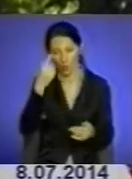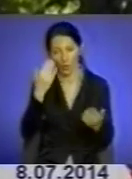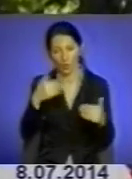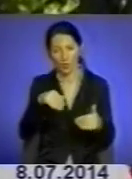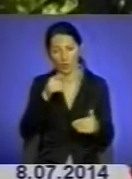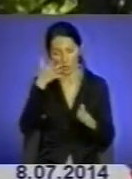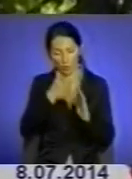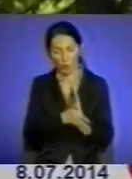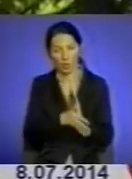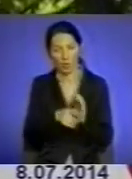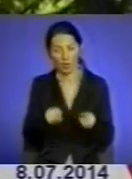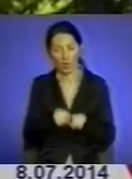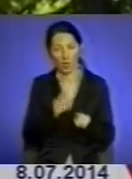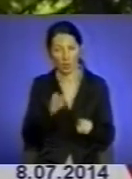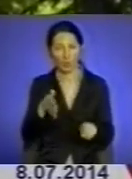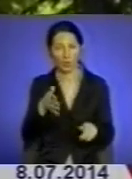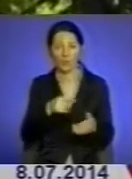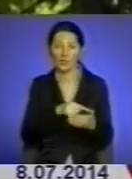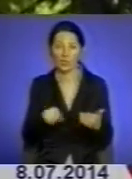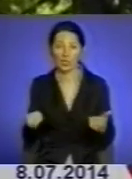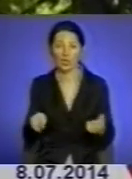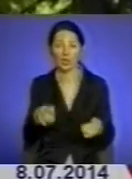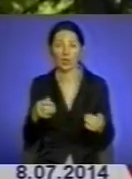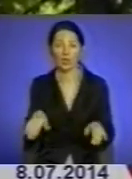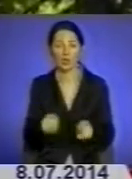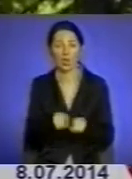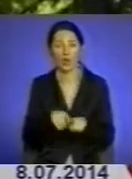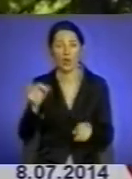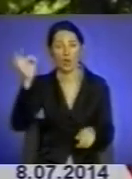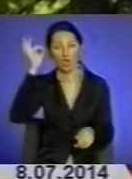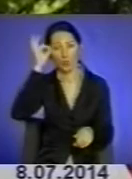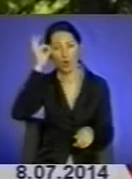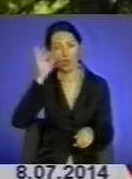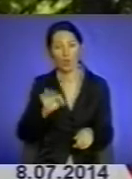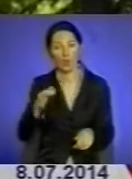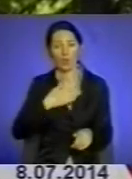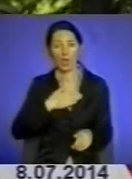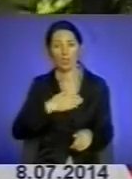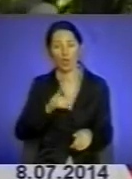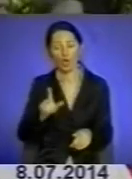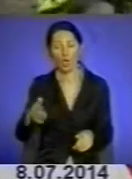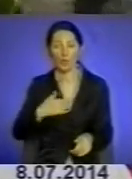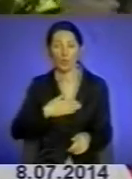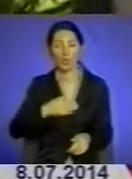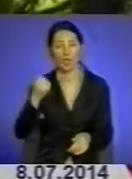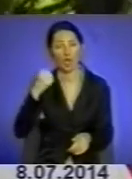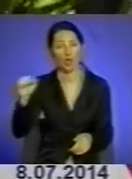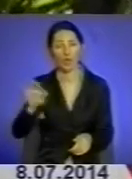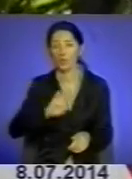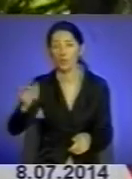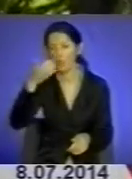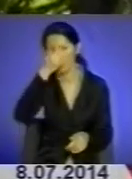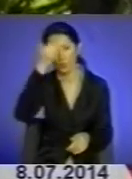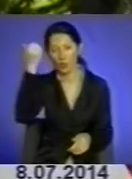буде відзначати. Ну, все рівно спогади про наших людей, про наших героїв, вони не забуваються.